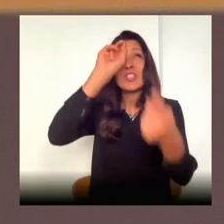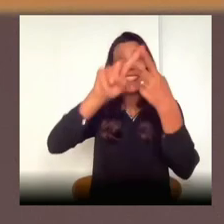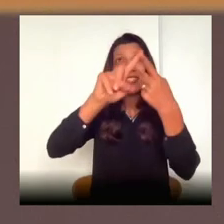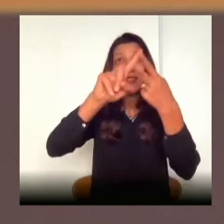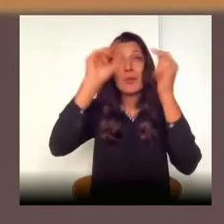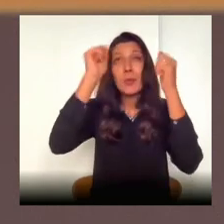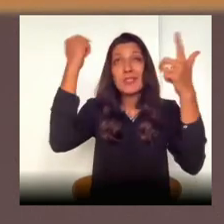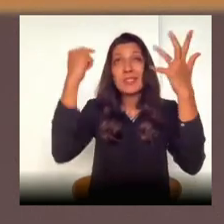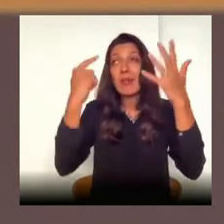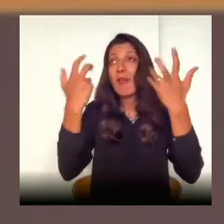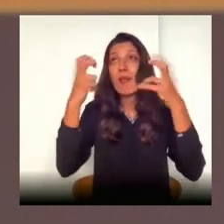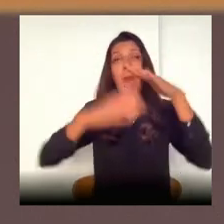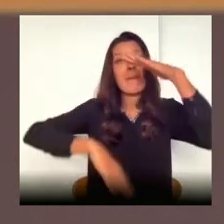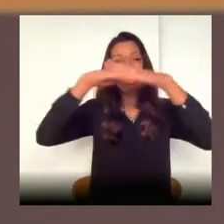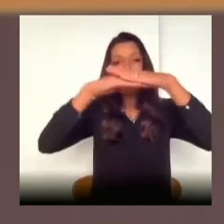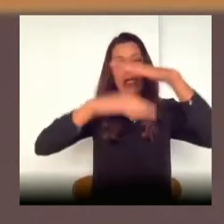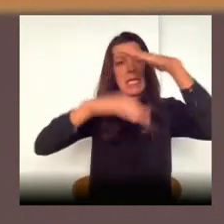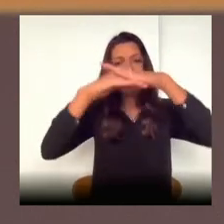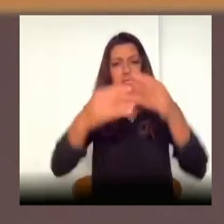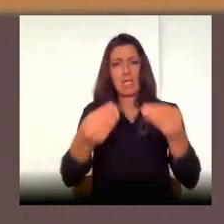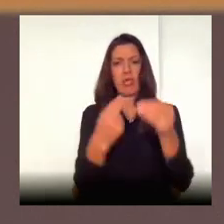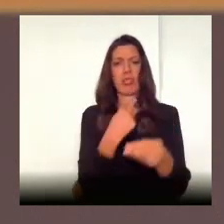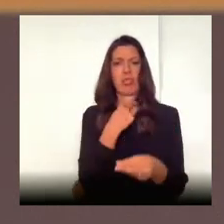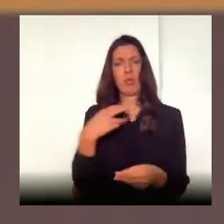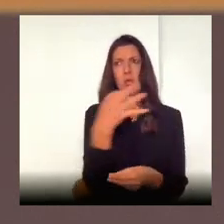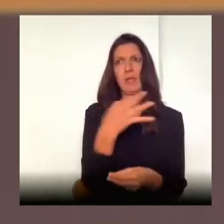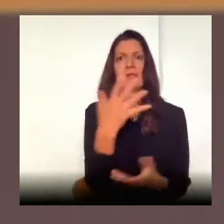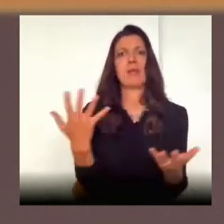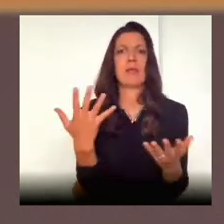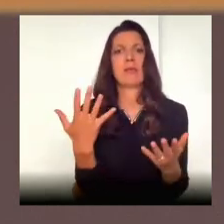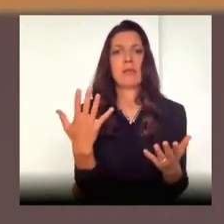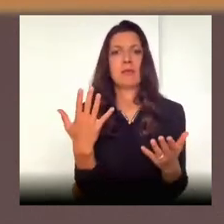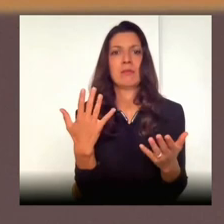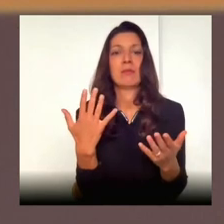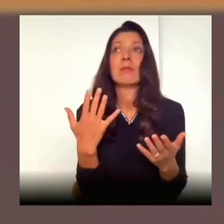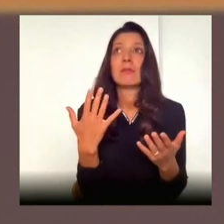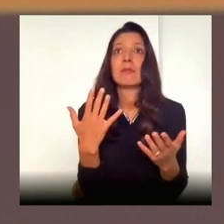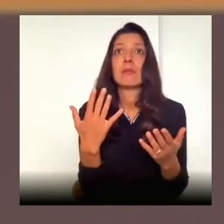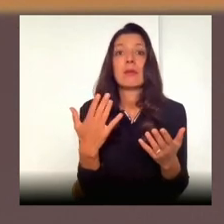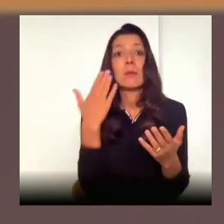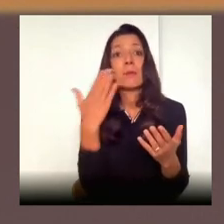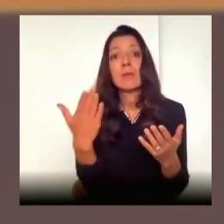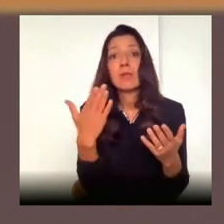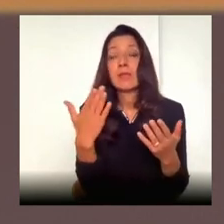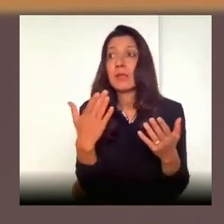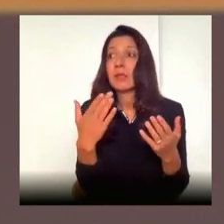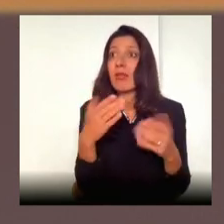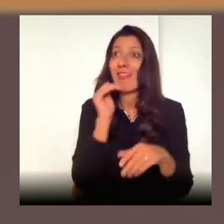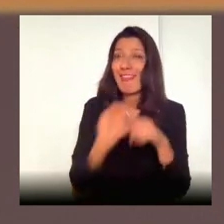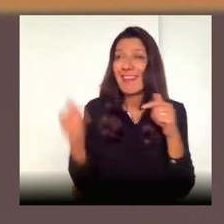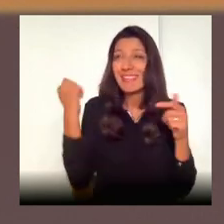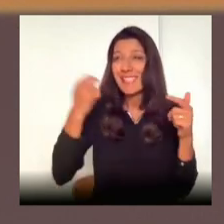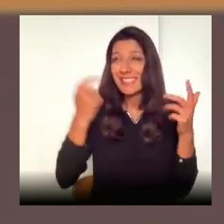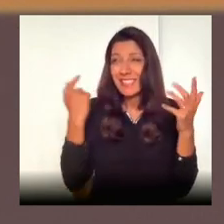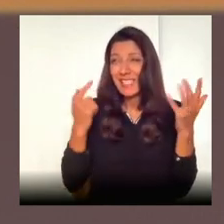se fixer une limite, c'est déjà un handicap. Et donc, l'idée de se dire que si on met en place tout ce qui est